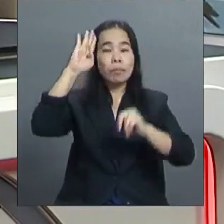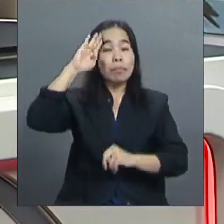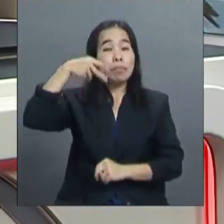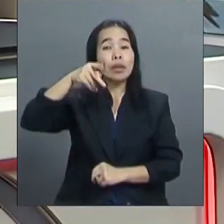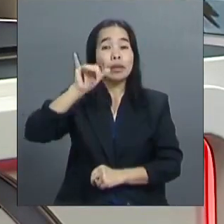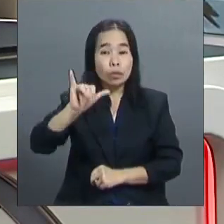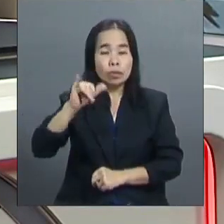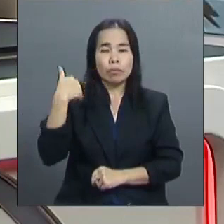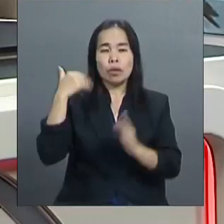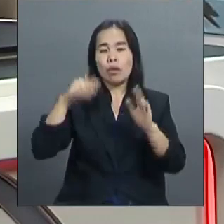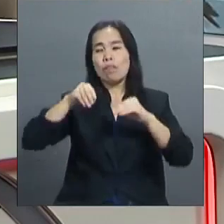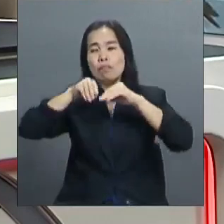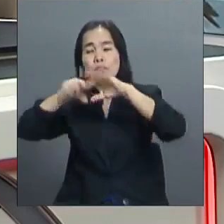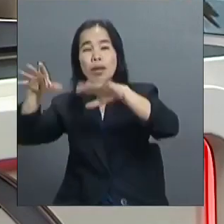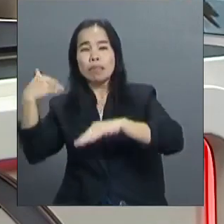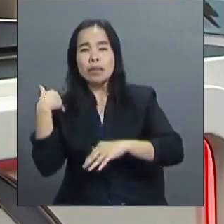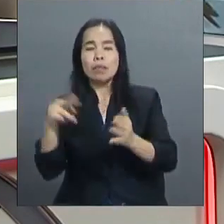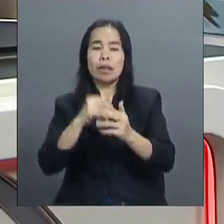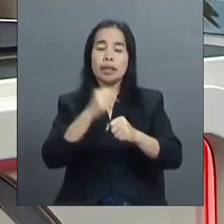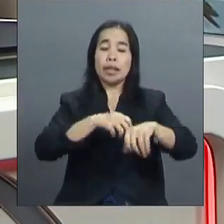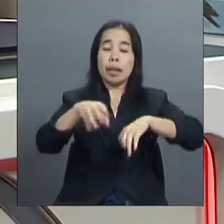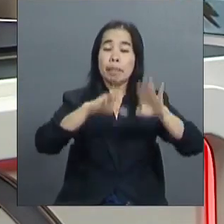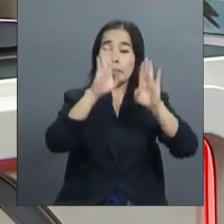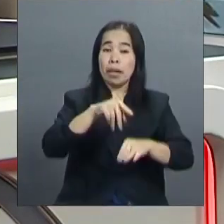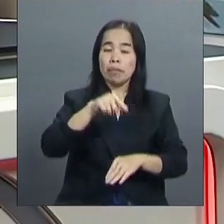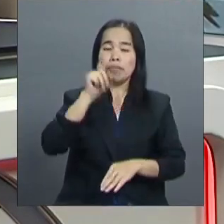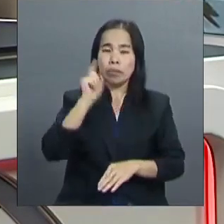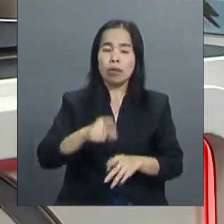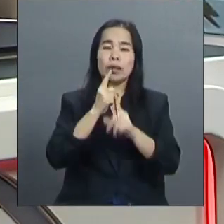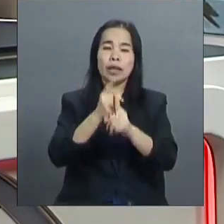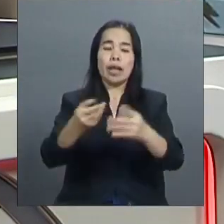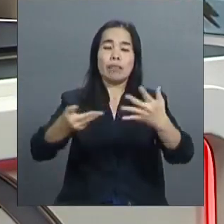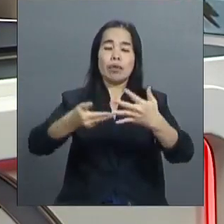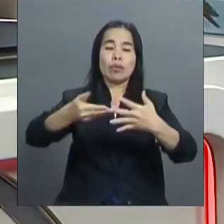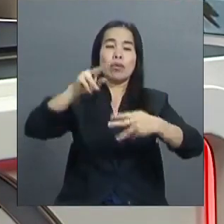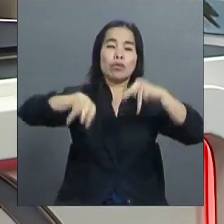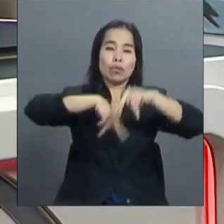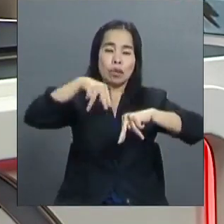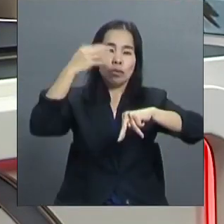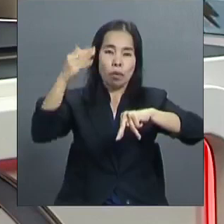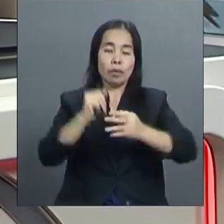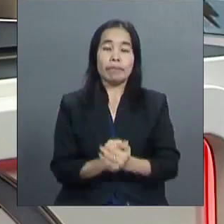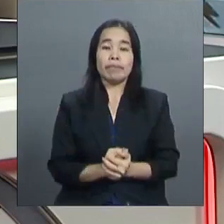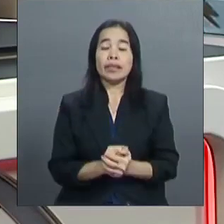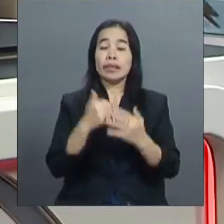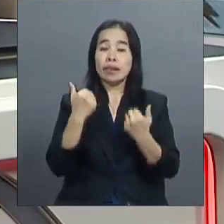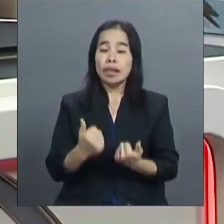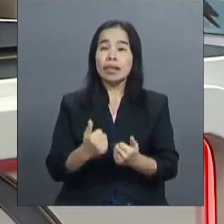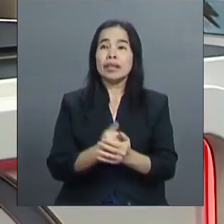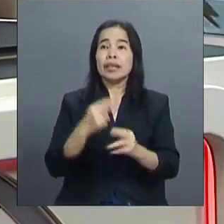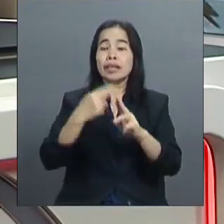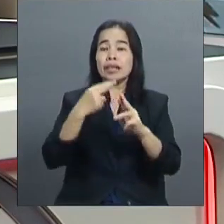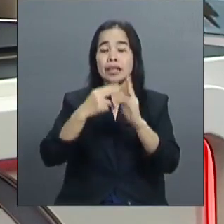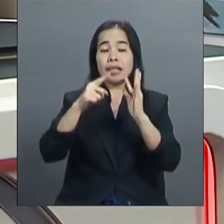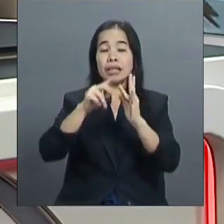ด้วยเหตุผลว่าการดำเนินการทุกอย่างนั้นต้องเป็นไปตามขั้นตอนตรวจสอบค่ะค่ะทางด้านของนายเรืองไกรลีกิจวัฒนะเดินหน้ายื่น